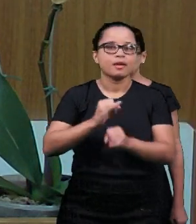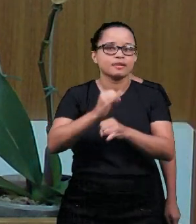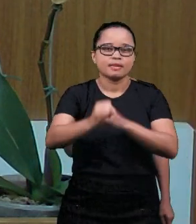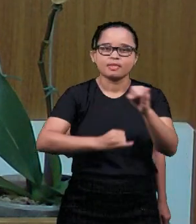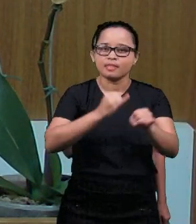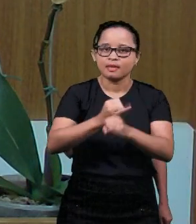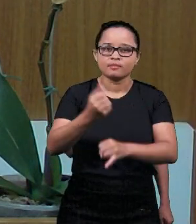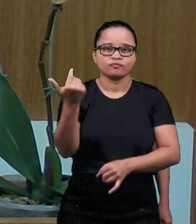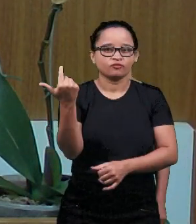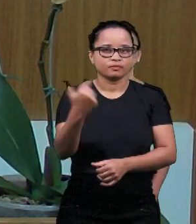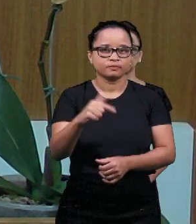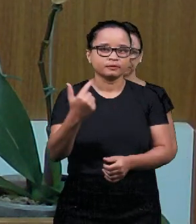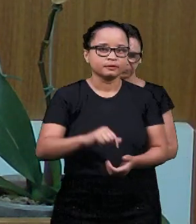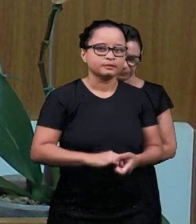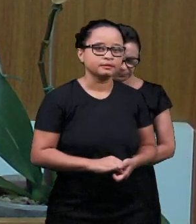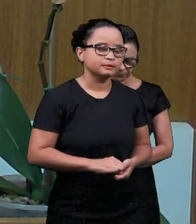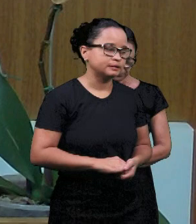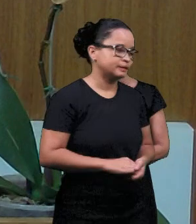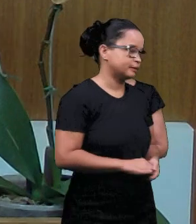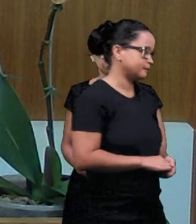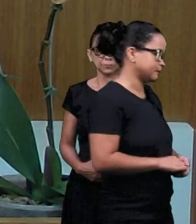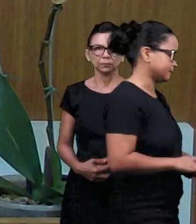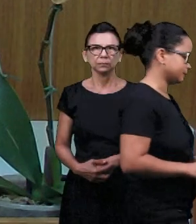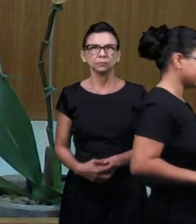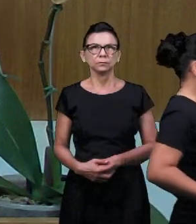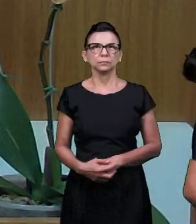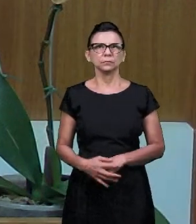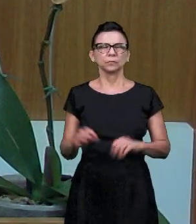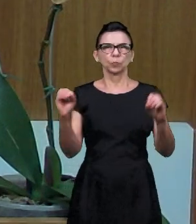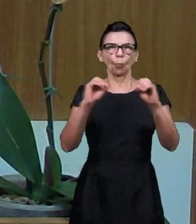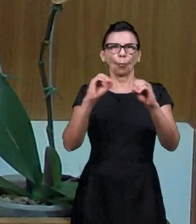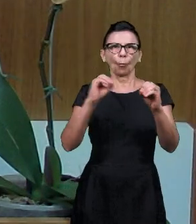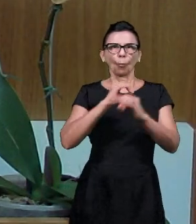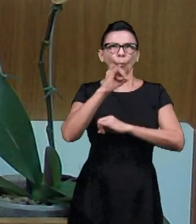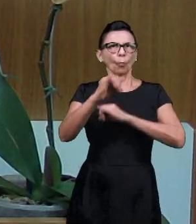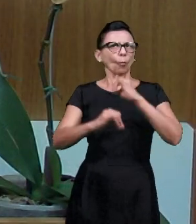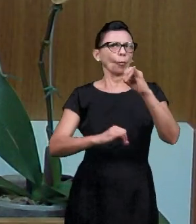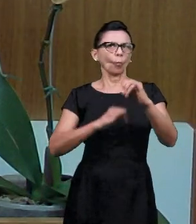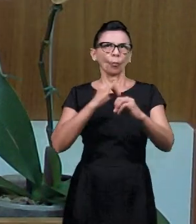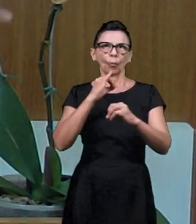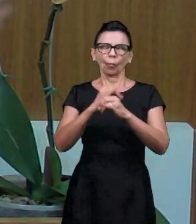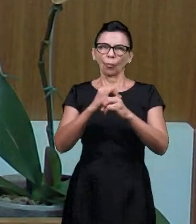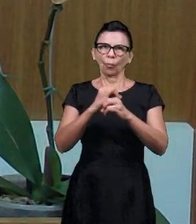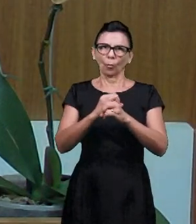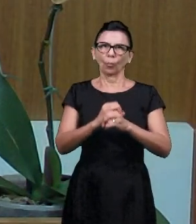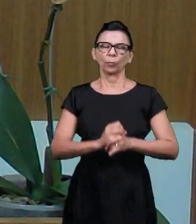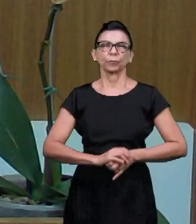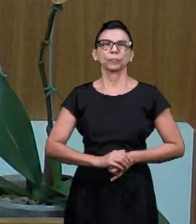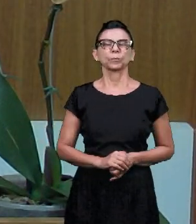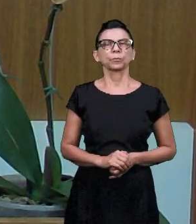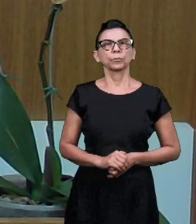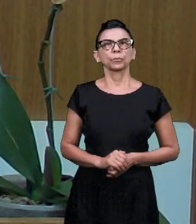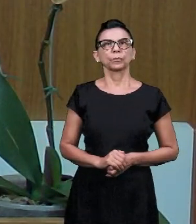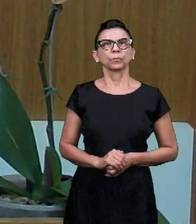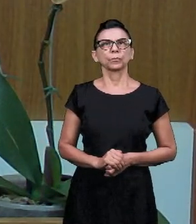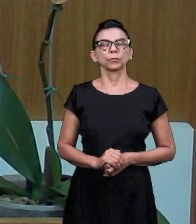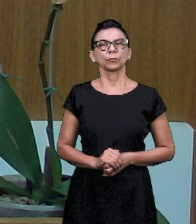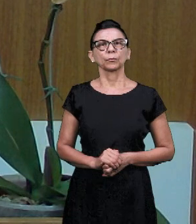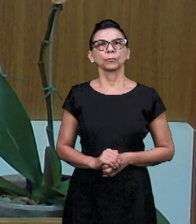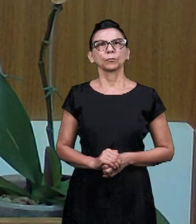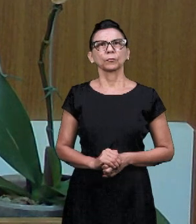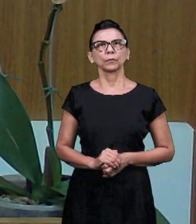d'accès à Internet. Donc, ils vont vers un endroit, ils se déplacent dans un